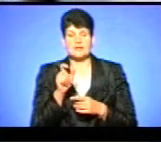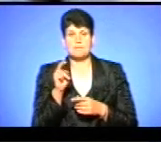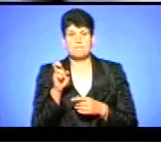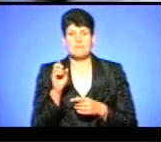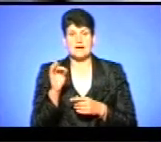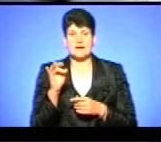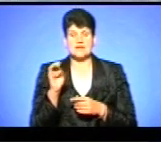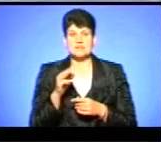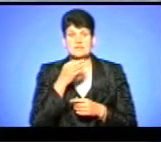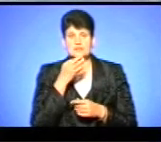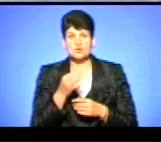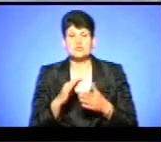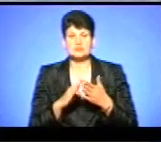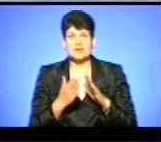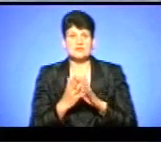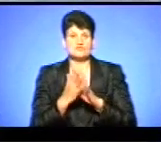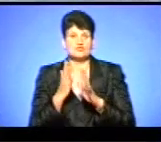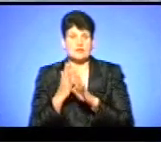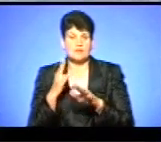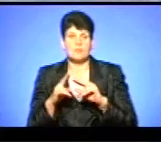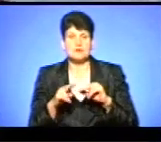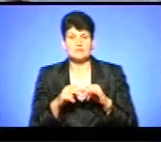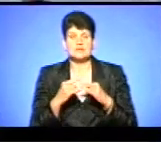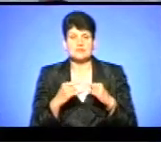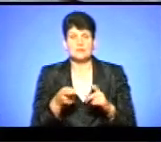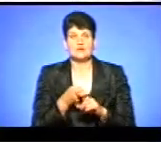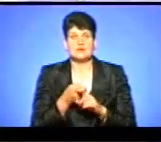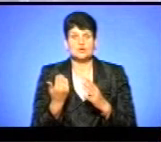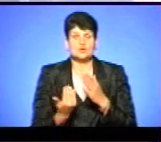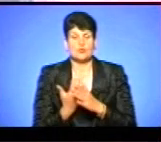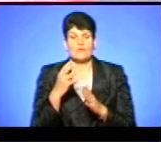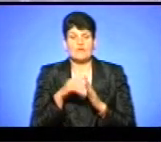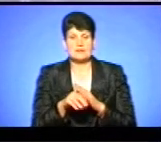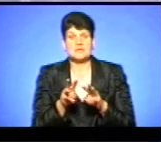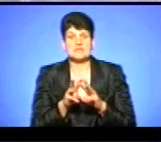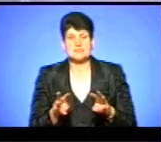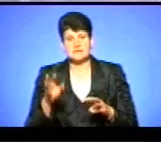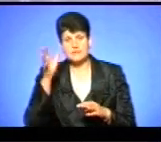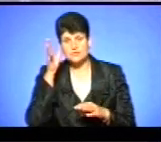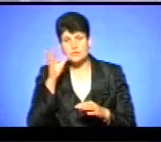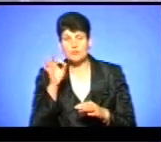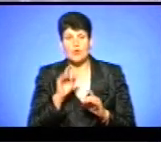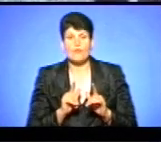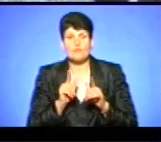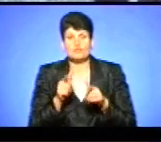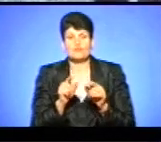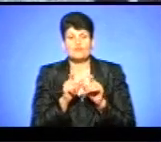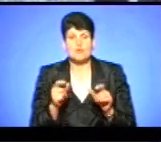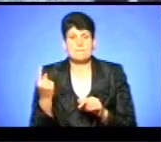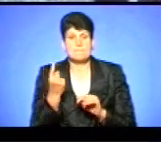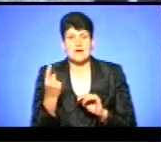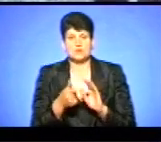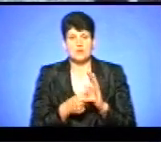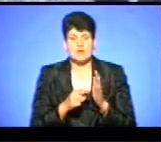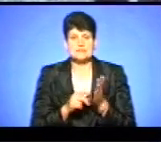Береш зазначила, що ситуація з чергами до паспортного столу пов'язана з нововведенням від Міністерства освіти і науки про вступ до школи першокласників